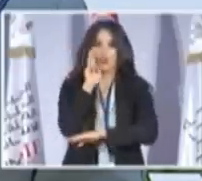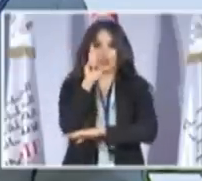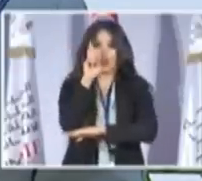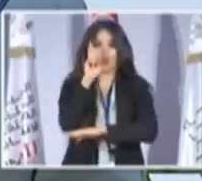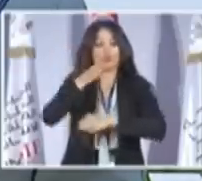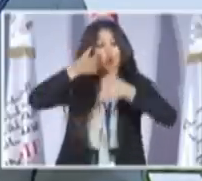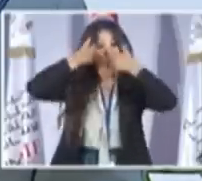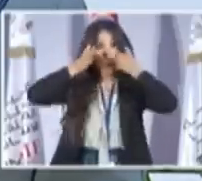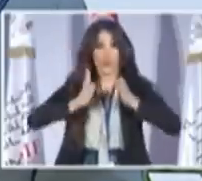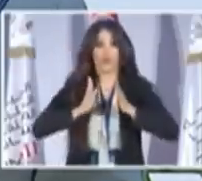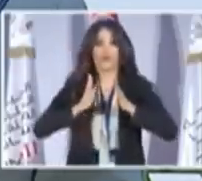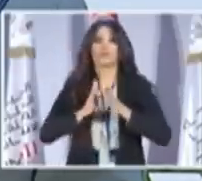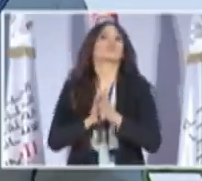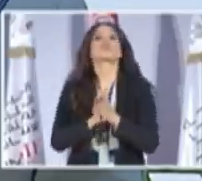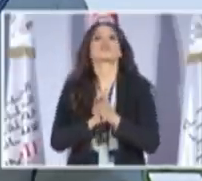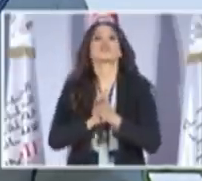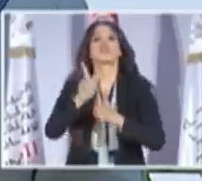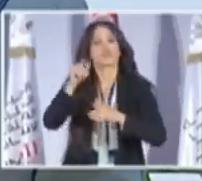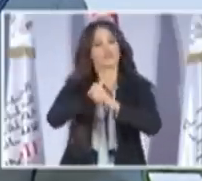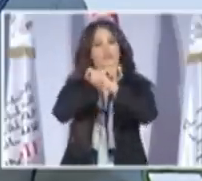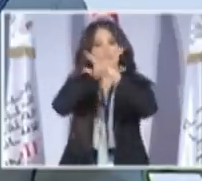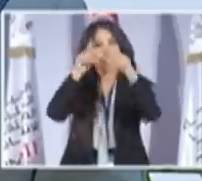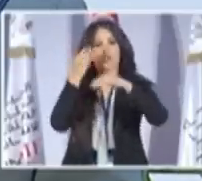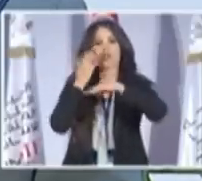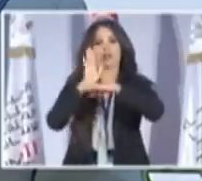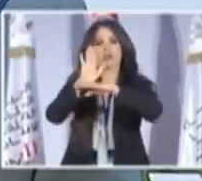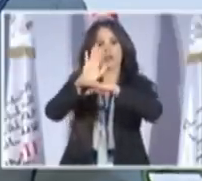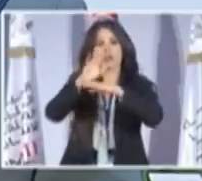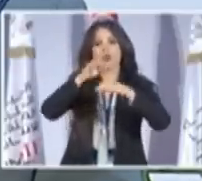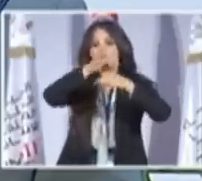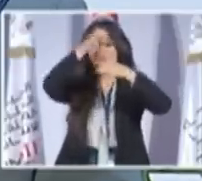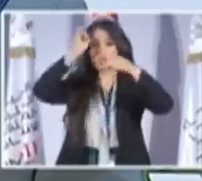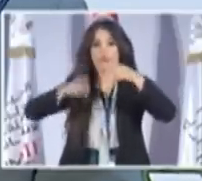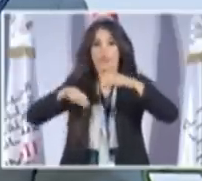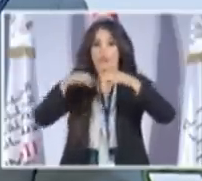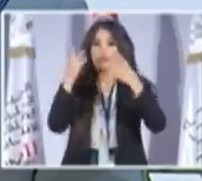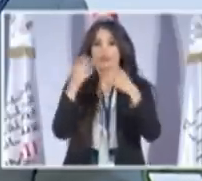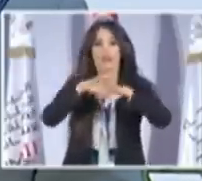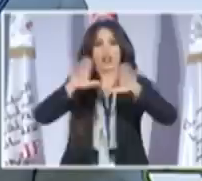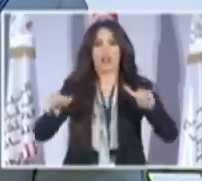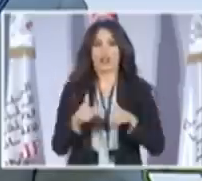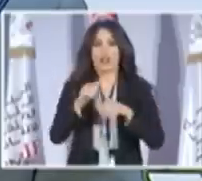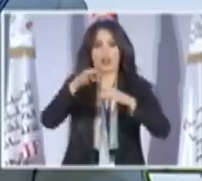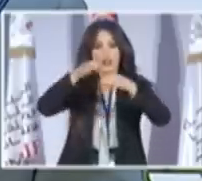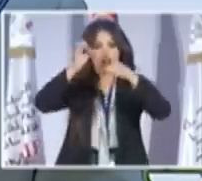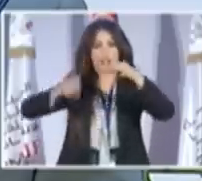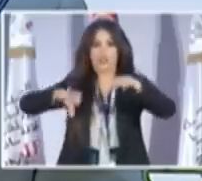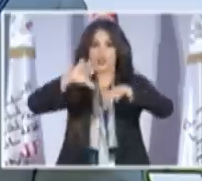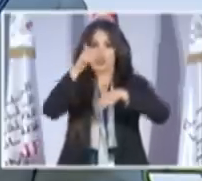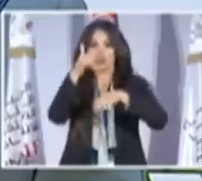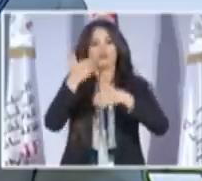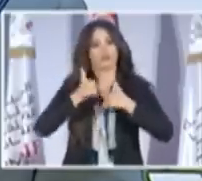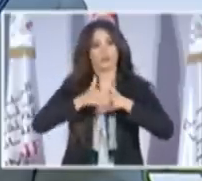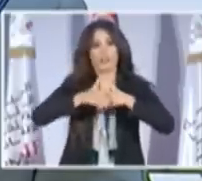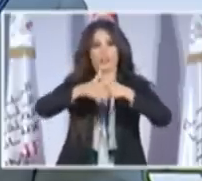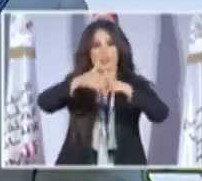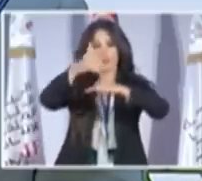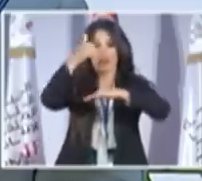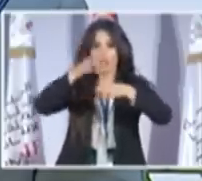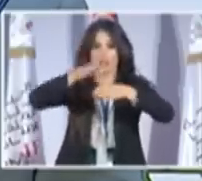اه واضحه ونهائيه عن النتائج الاوليه بالنسبه للانتخابات